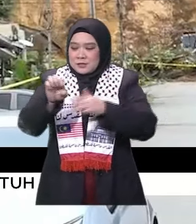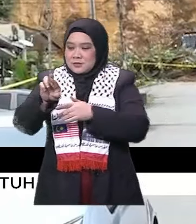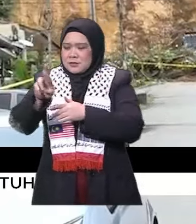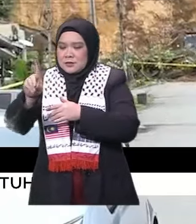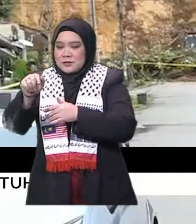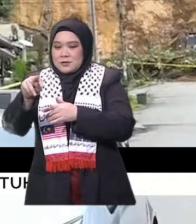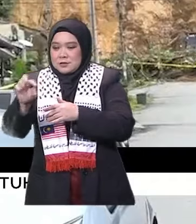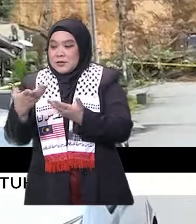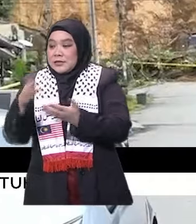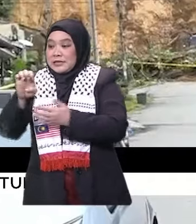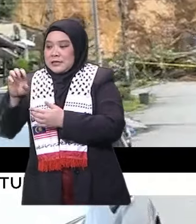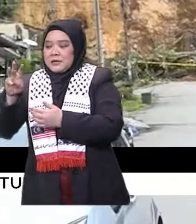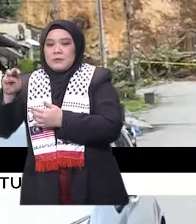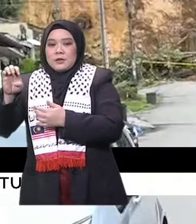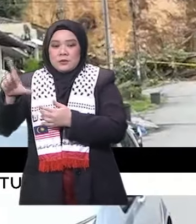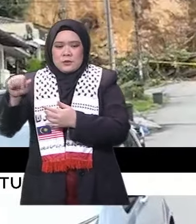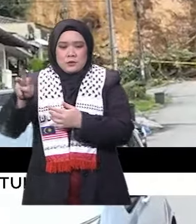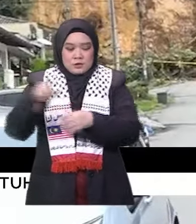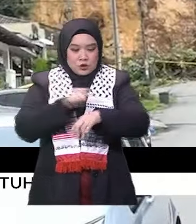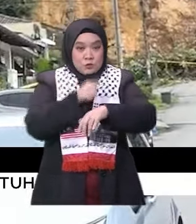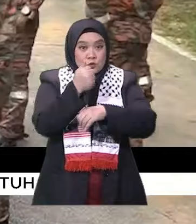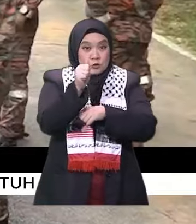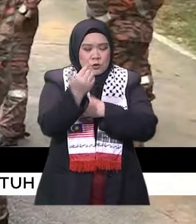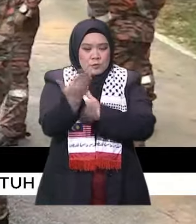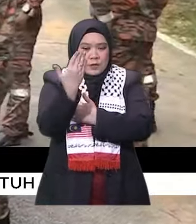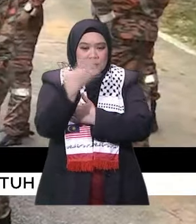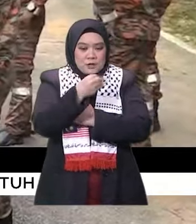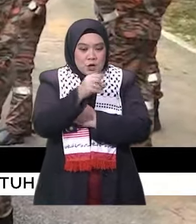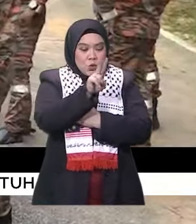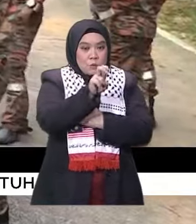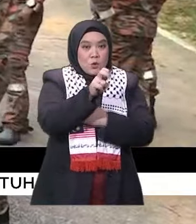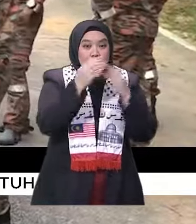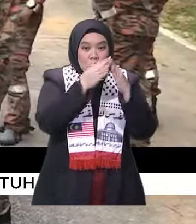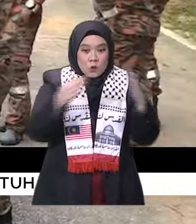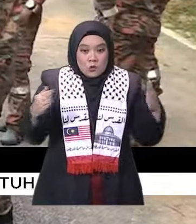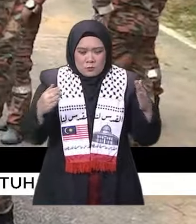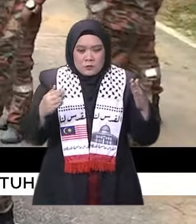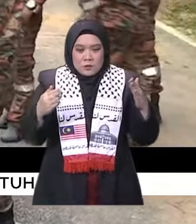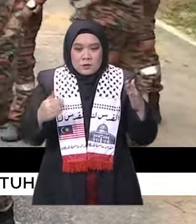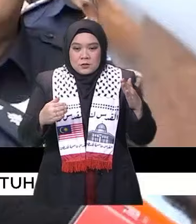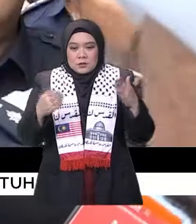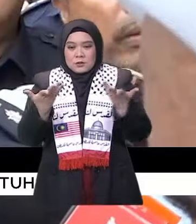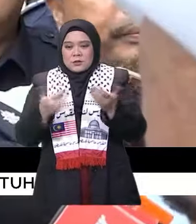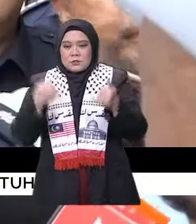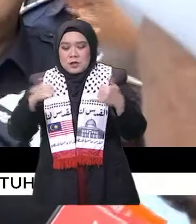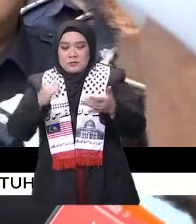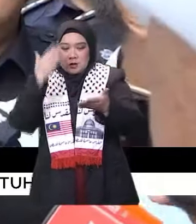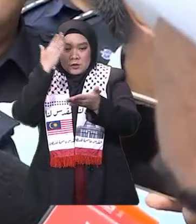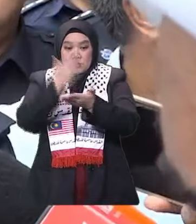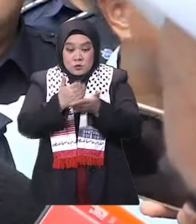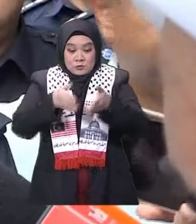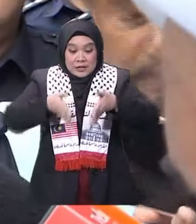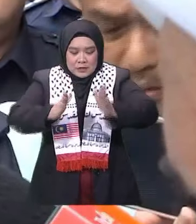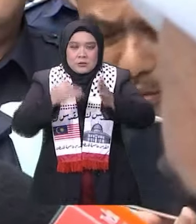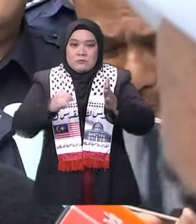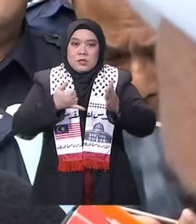melawati pada 1030 pagi menyebabkan 20 rumah teres terputus hubungan dengan laluan utama dan